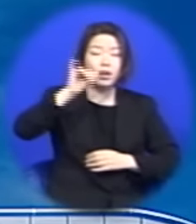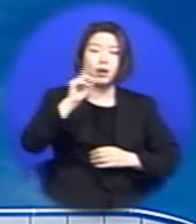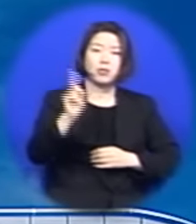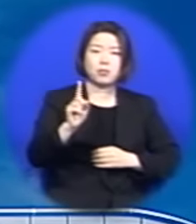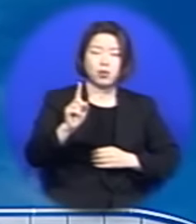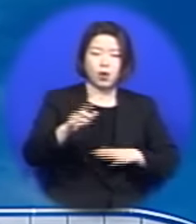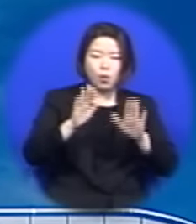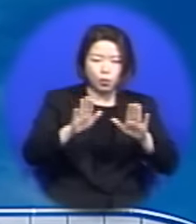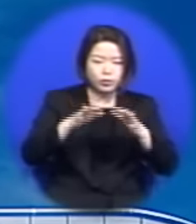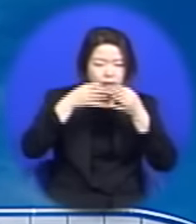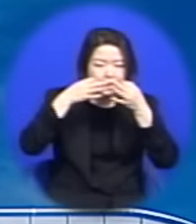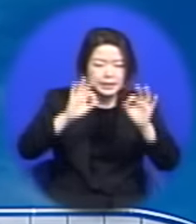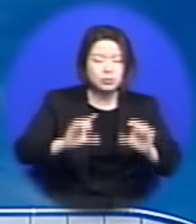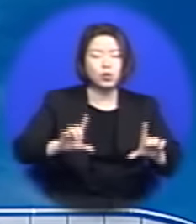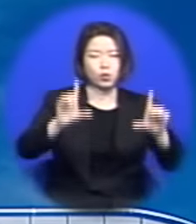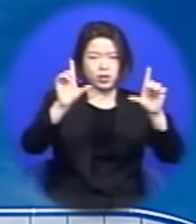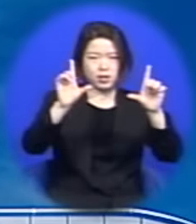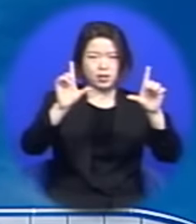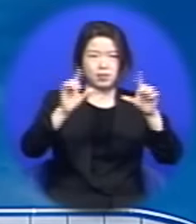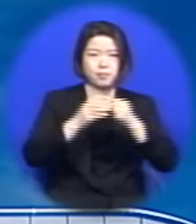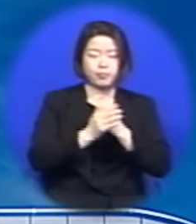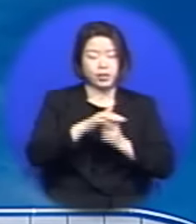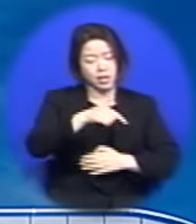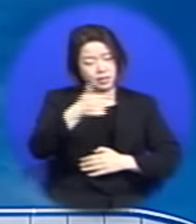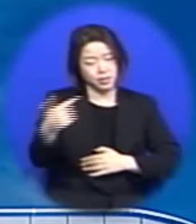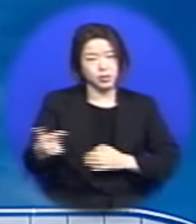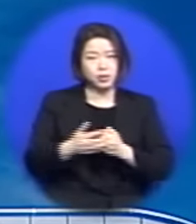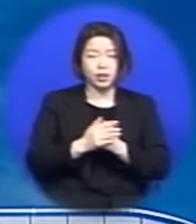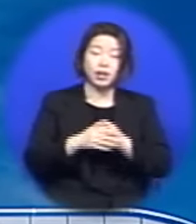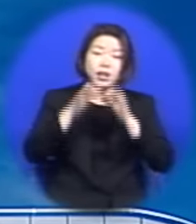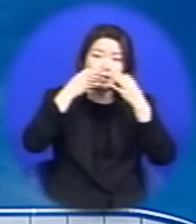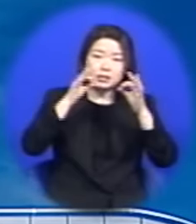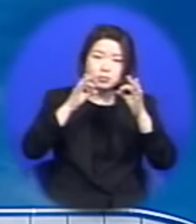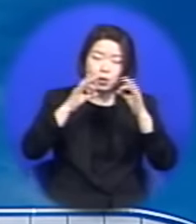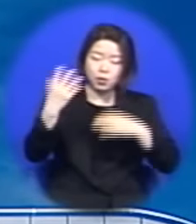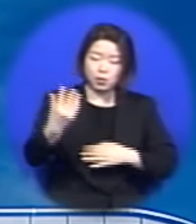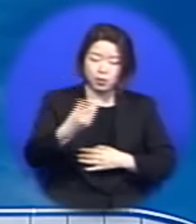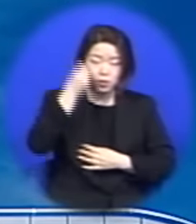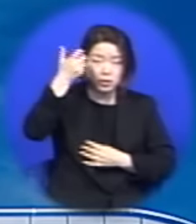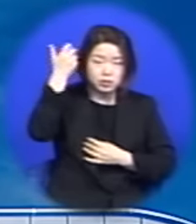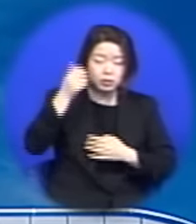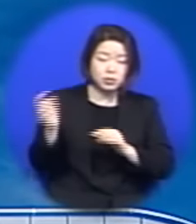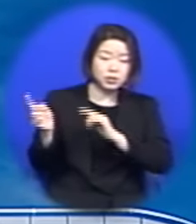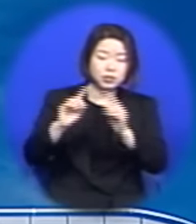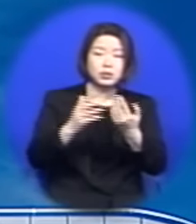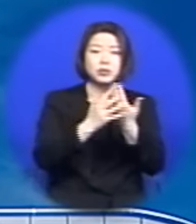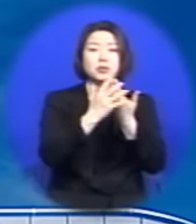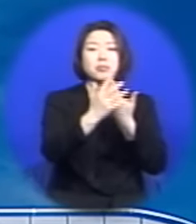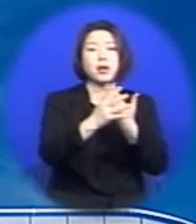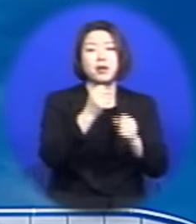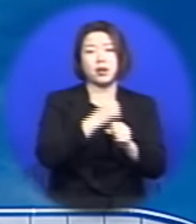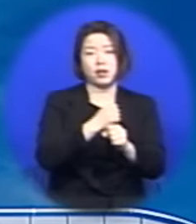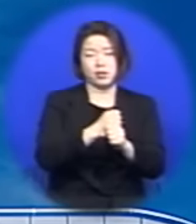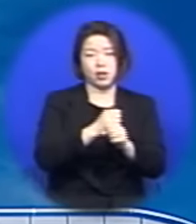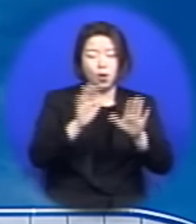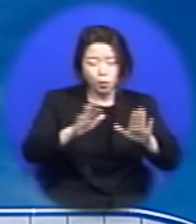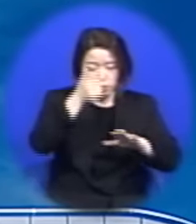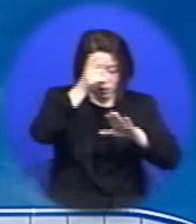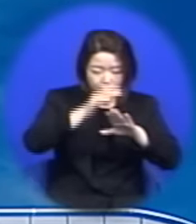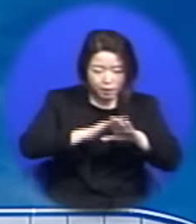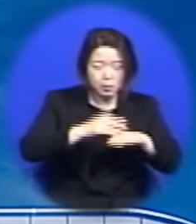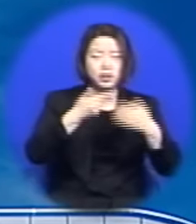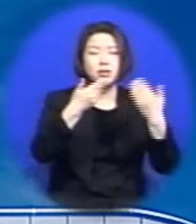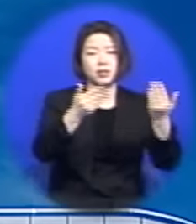오늘이 금요일이구나 저녁에 금요 성령 집회를 해야 돼요 오늘 예배하는